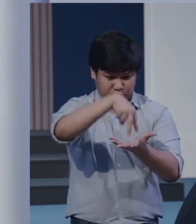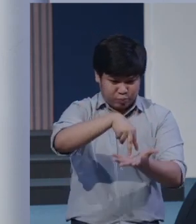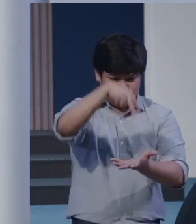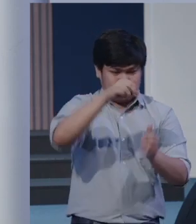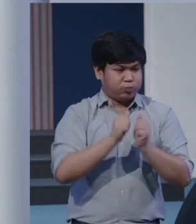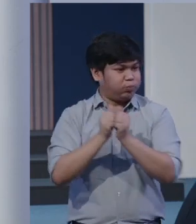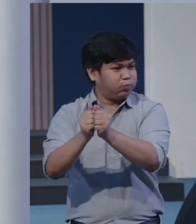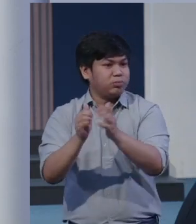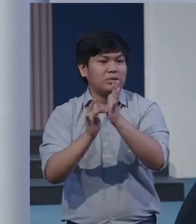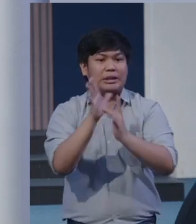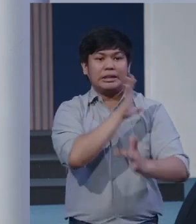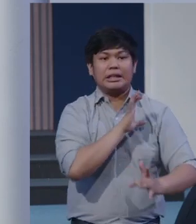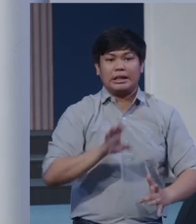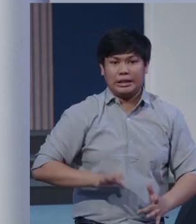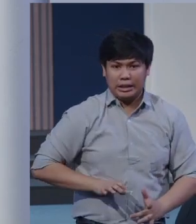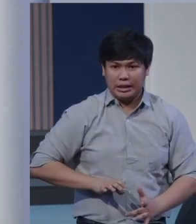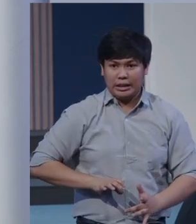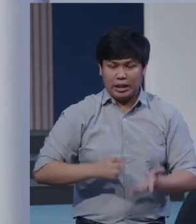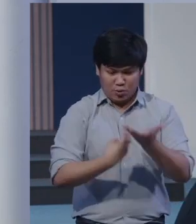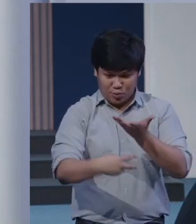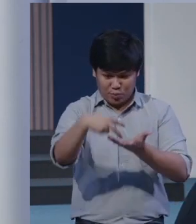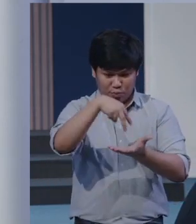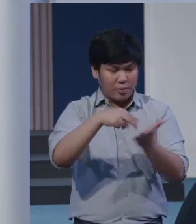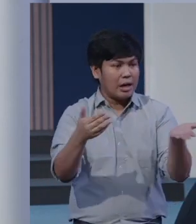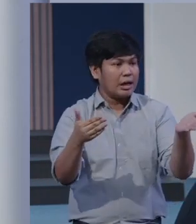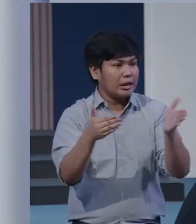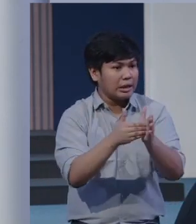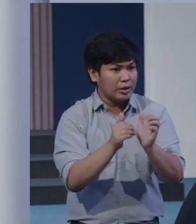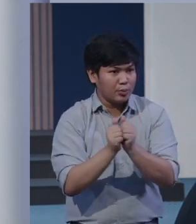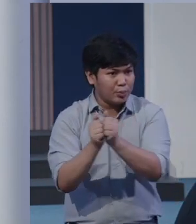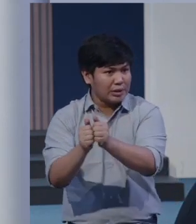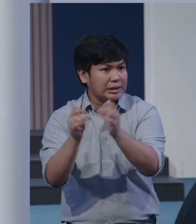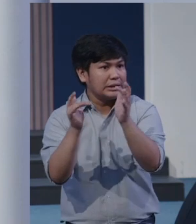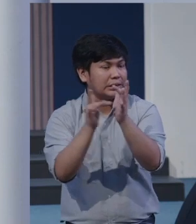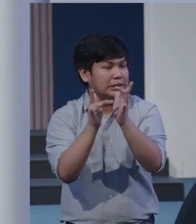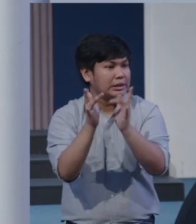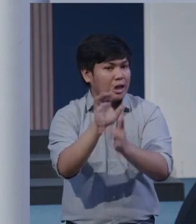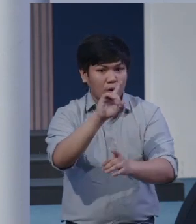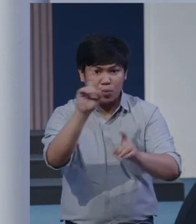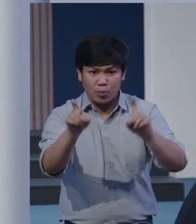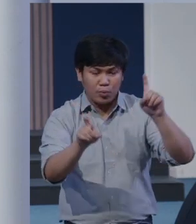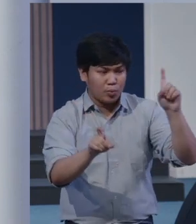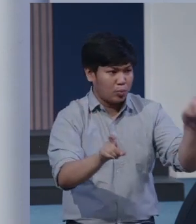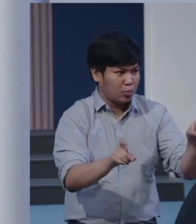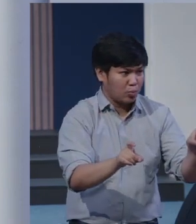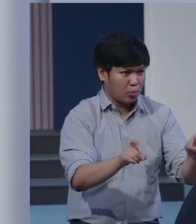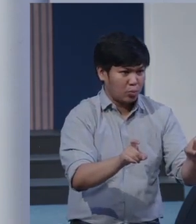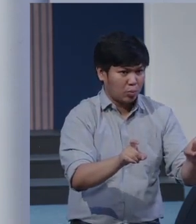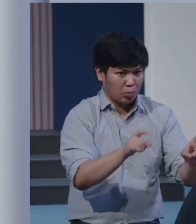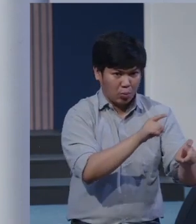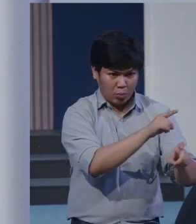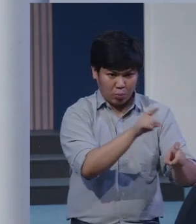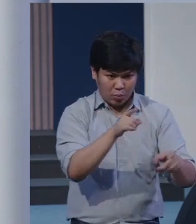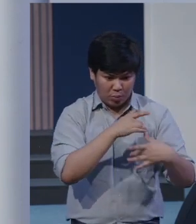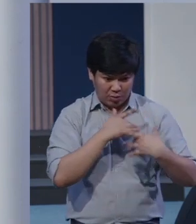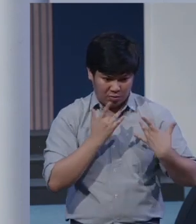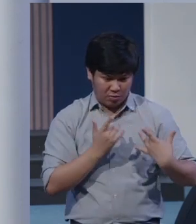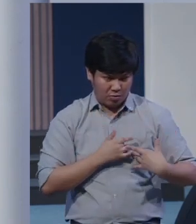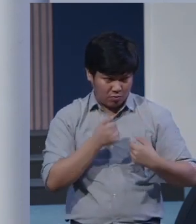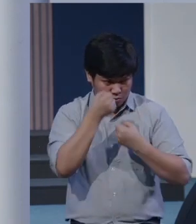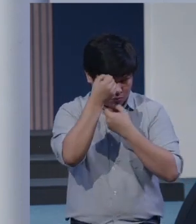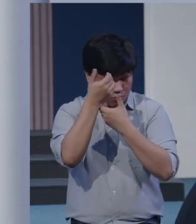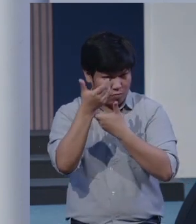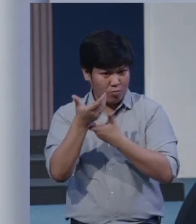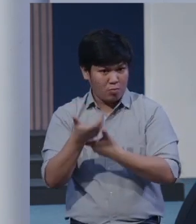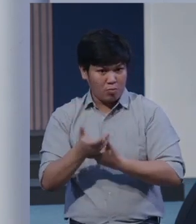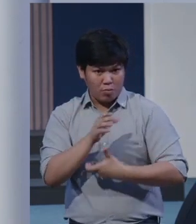Christ you have been raised with Christ yyung pong salitang raised doon ang ibig sabihin sa original